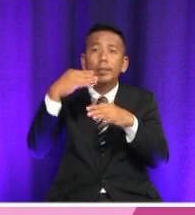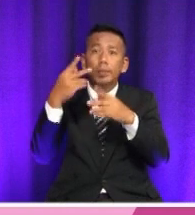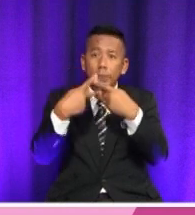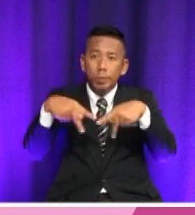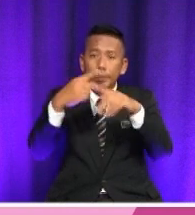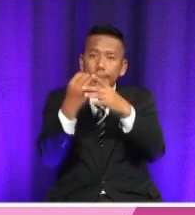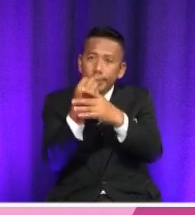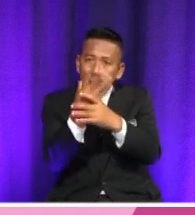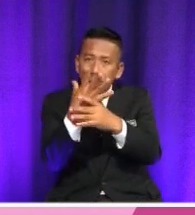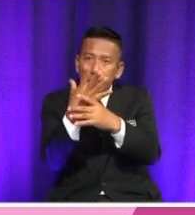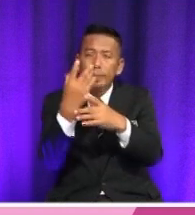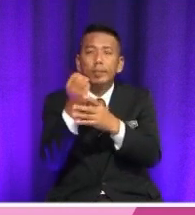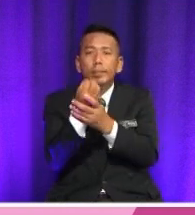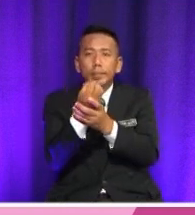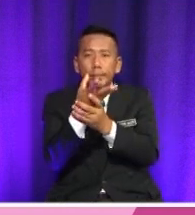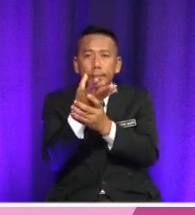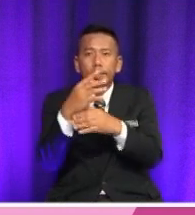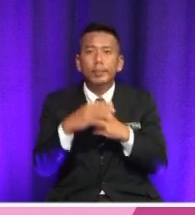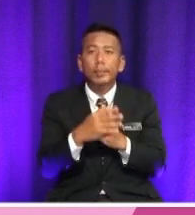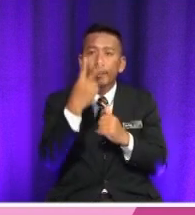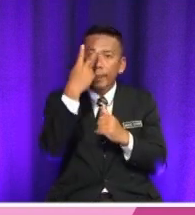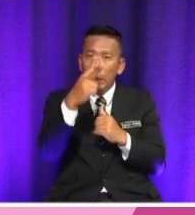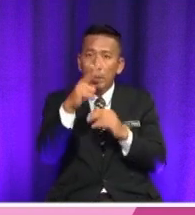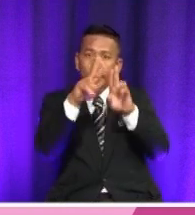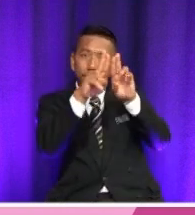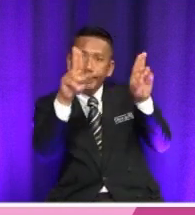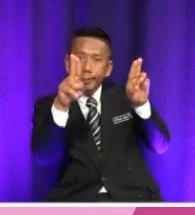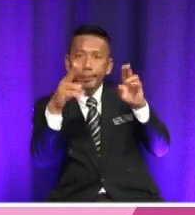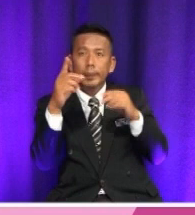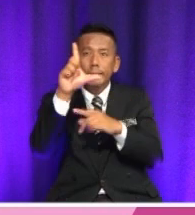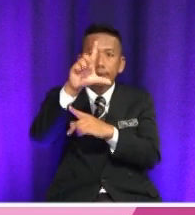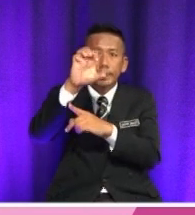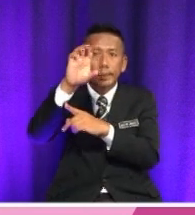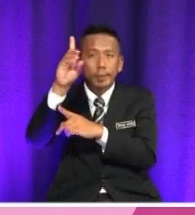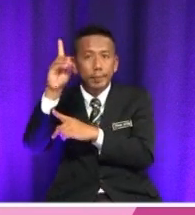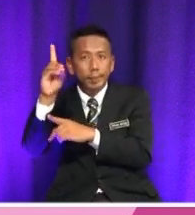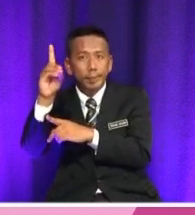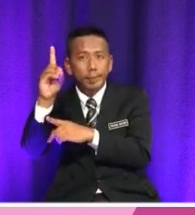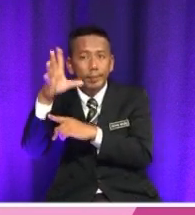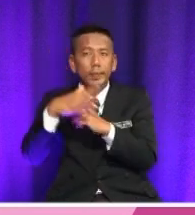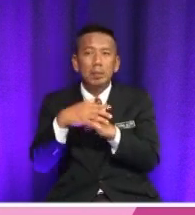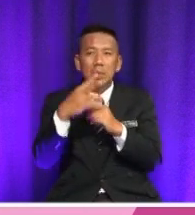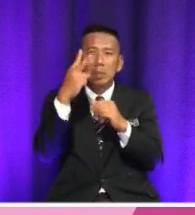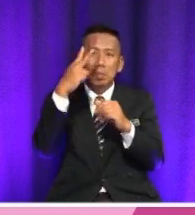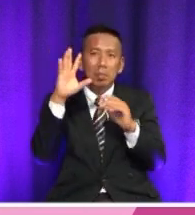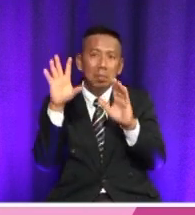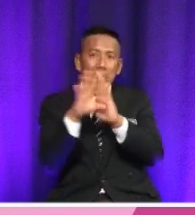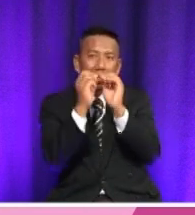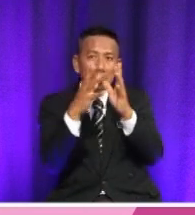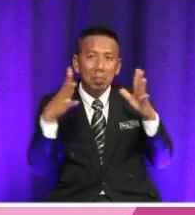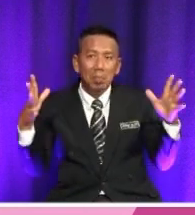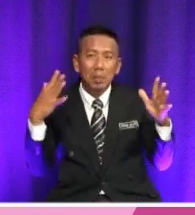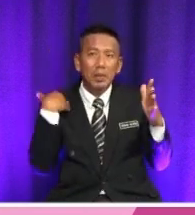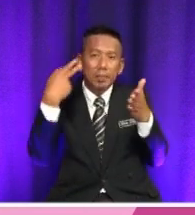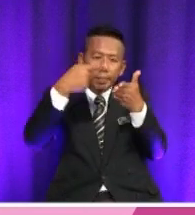Oke jadi yang terlihat pada lampu LED mungkin sudah besarkan gambar itu ada tanda